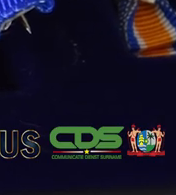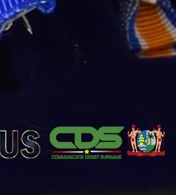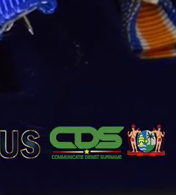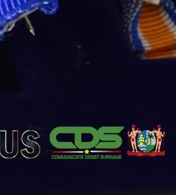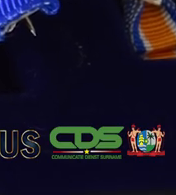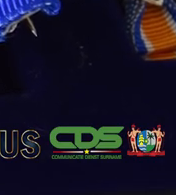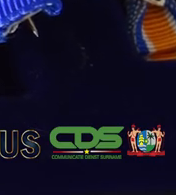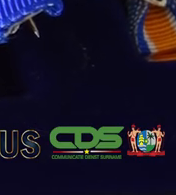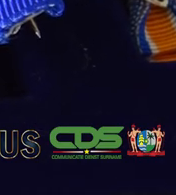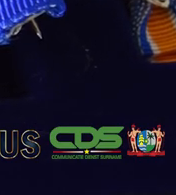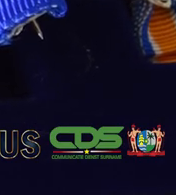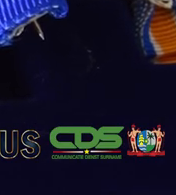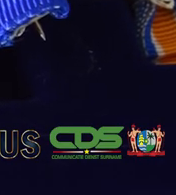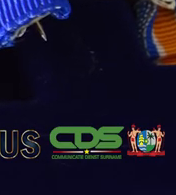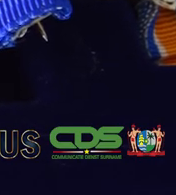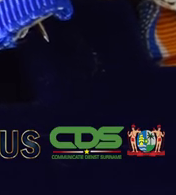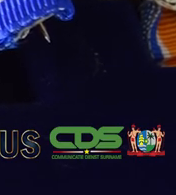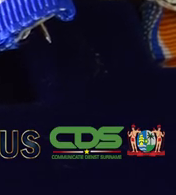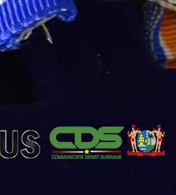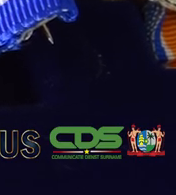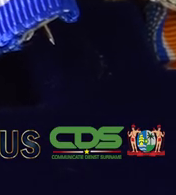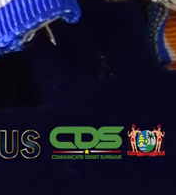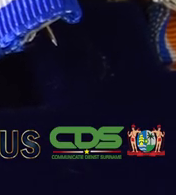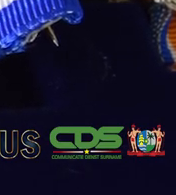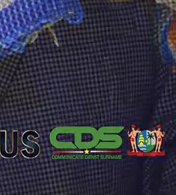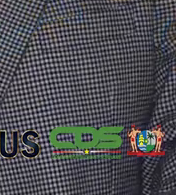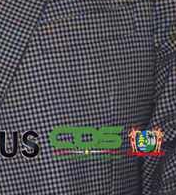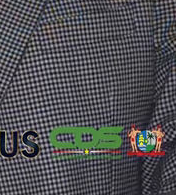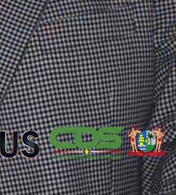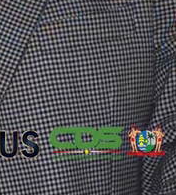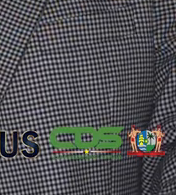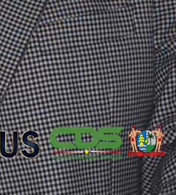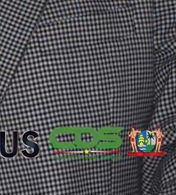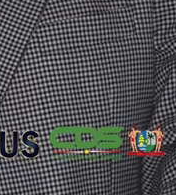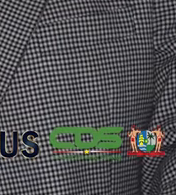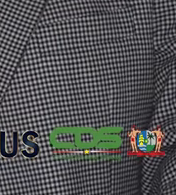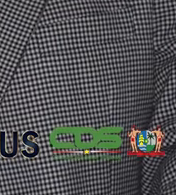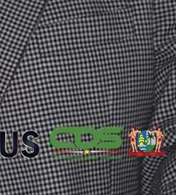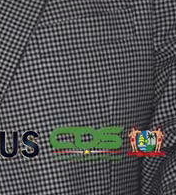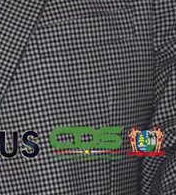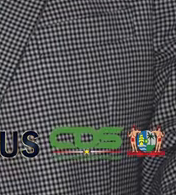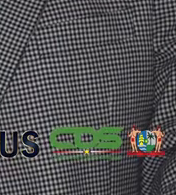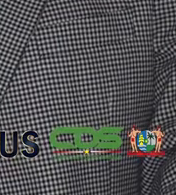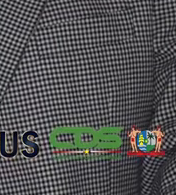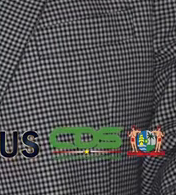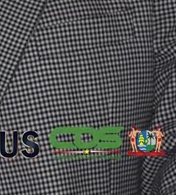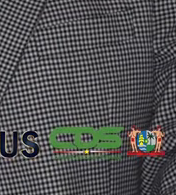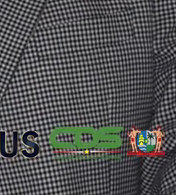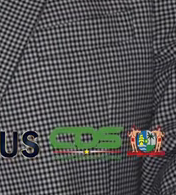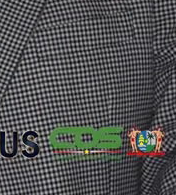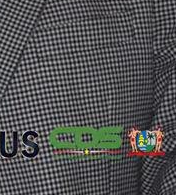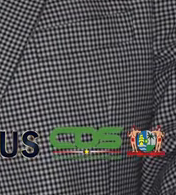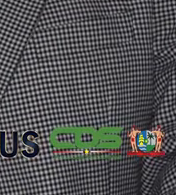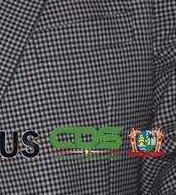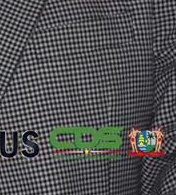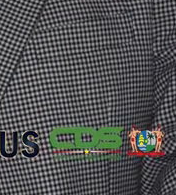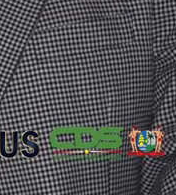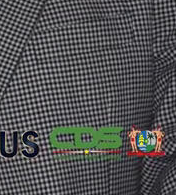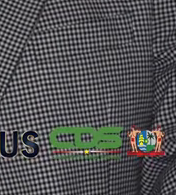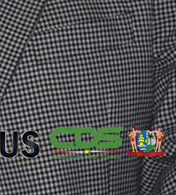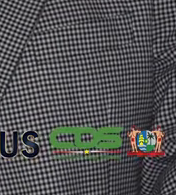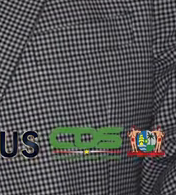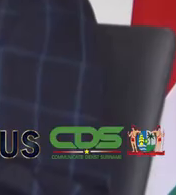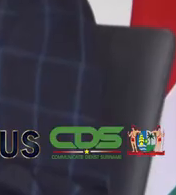Nederlandse ambassadeur aan de Anton Drachtenweg. Ambassadeur Henk van der Swan heeft namens de koning Willem-Alexander de onderscheiding